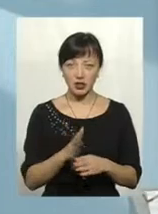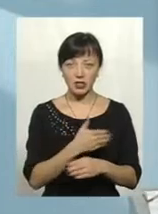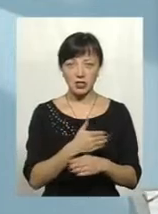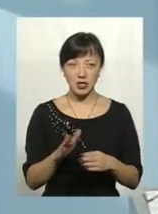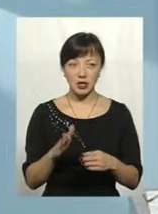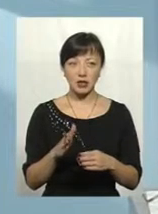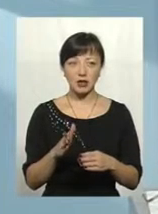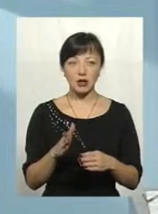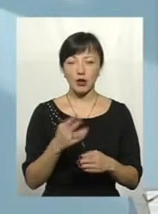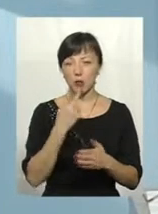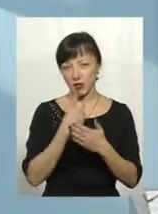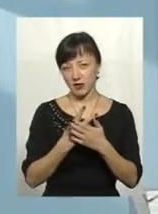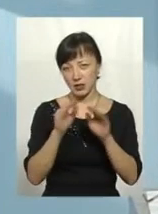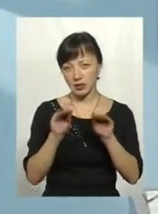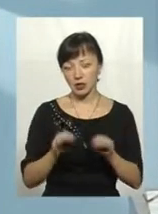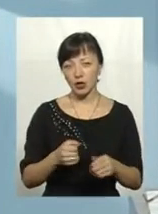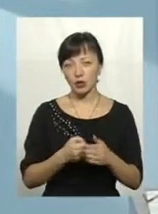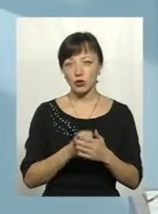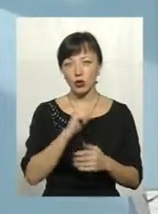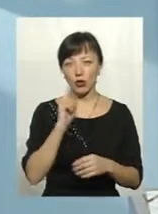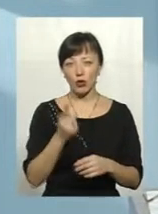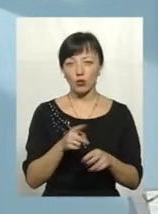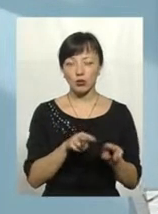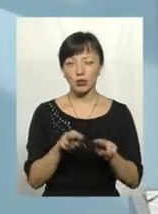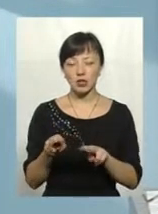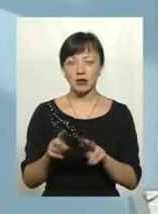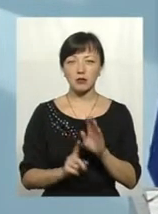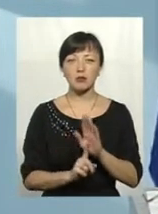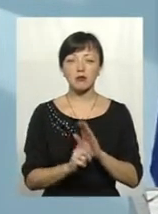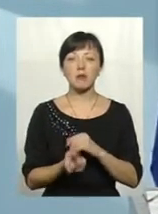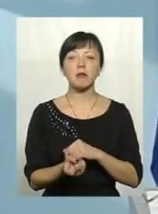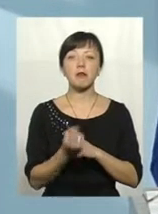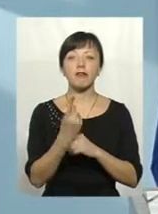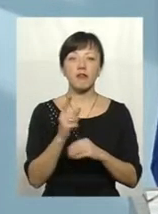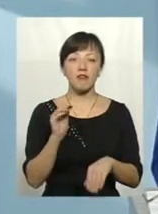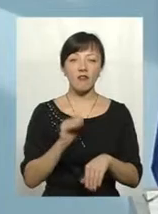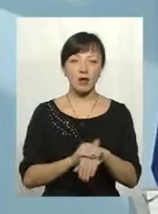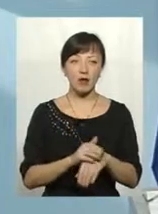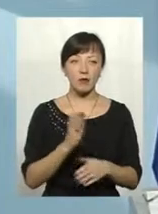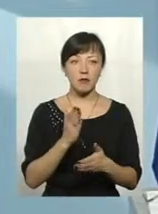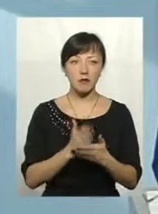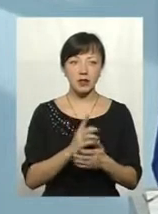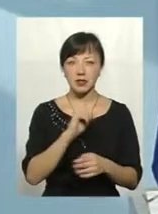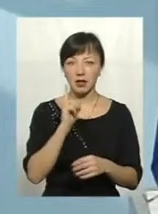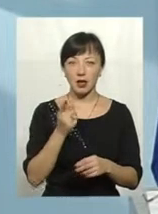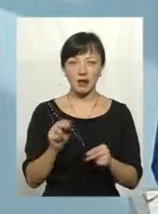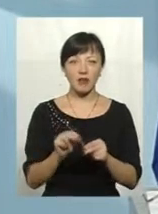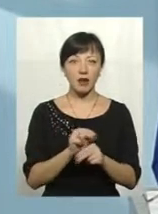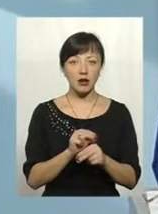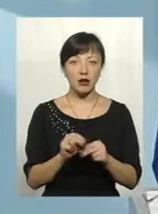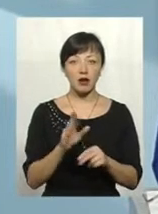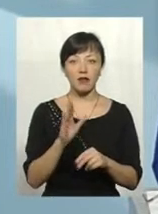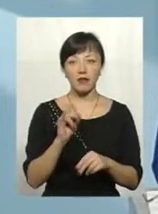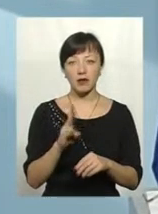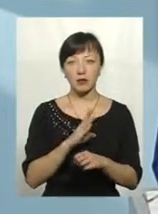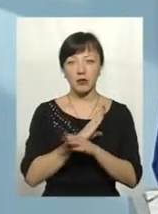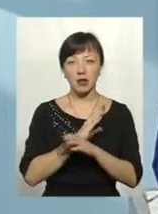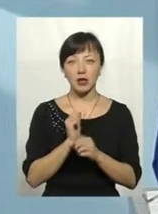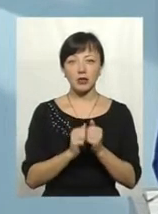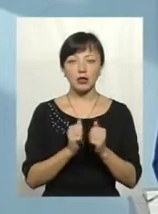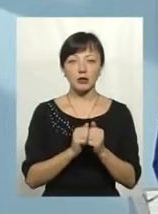гляну так на статистику. До року спостереження, це з моменту виявлення до того, він мав би за рік вилікуватися, але він помирає.